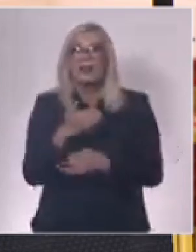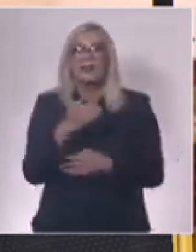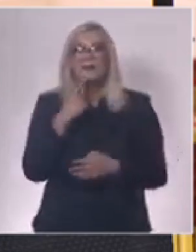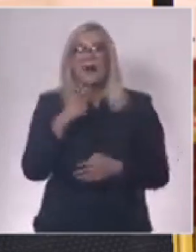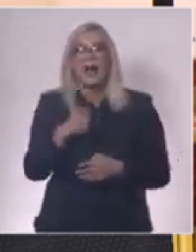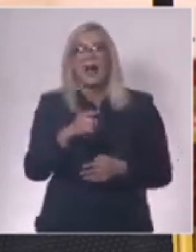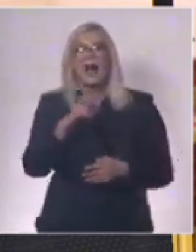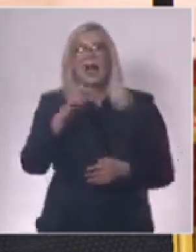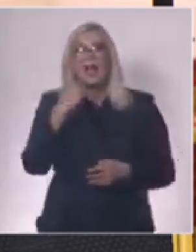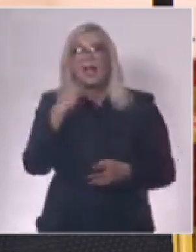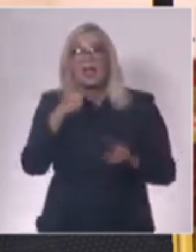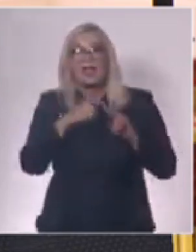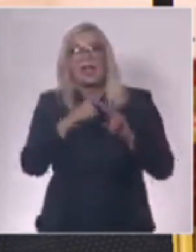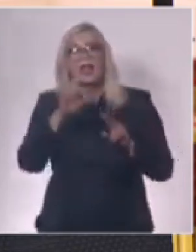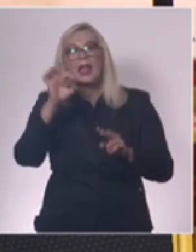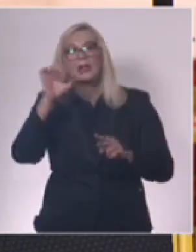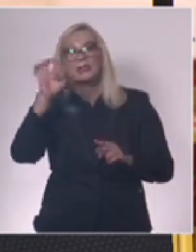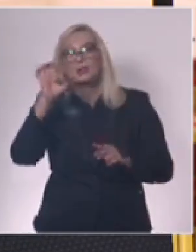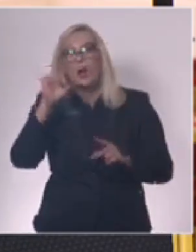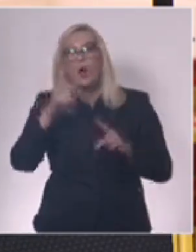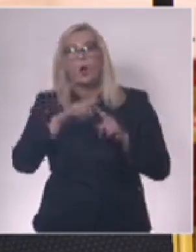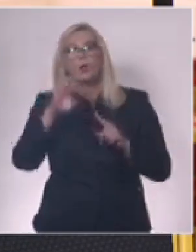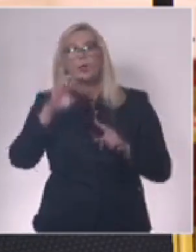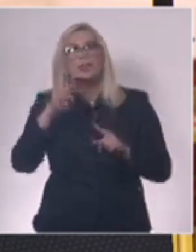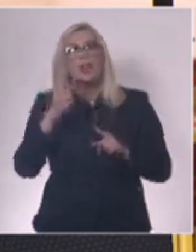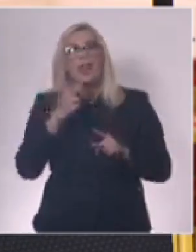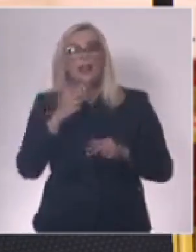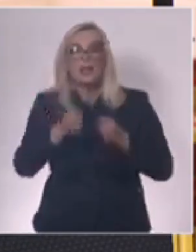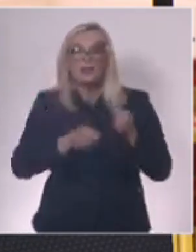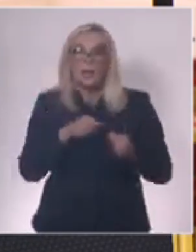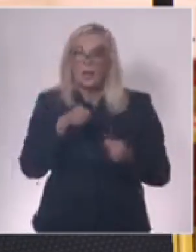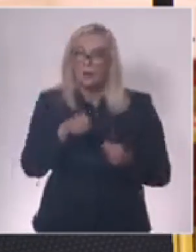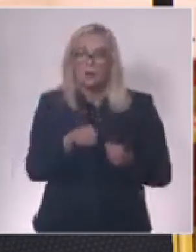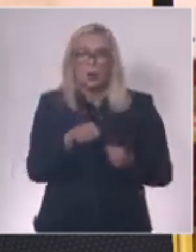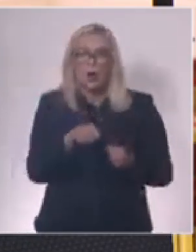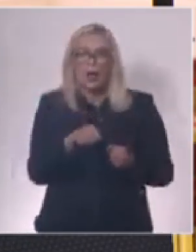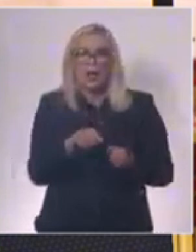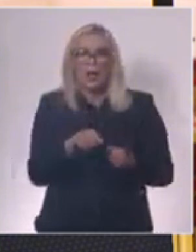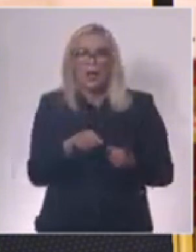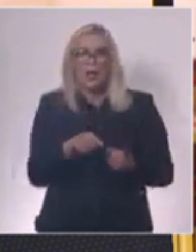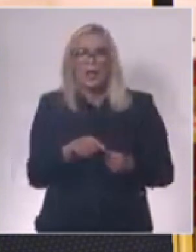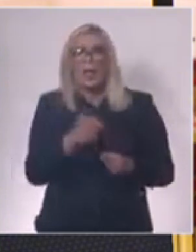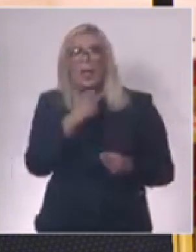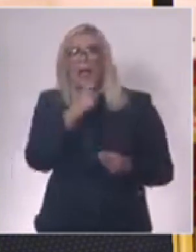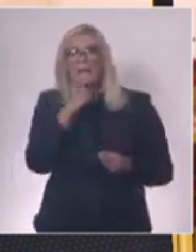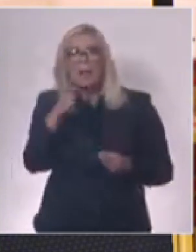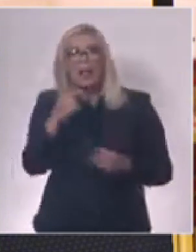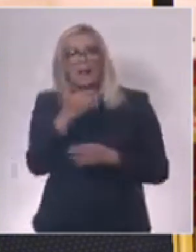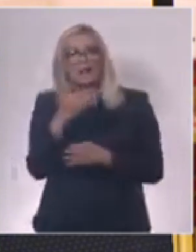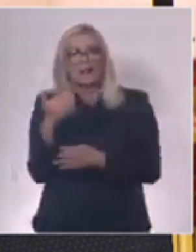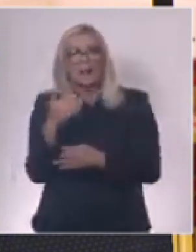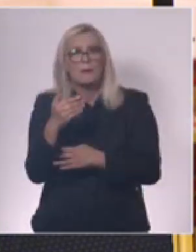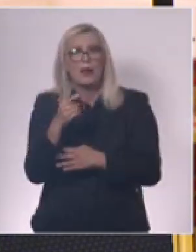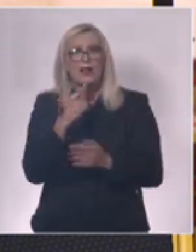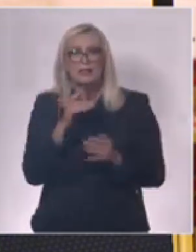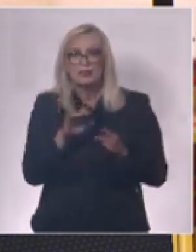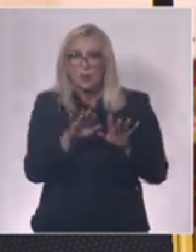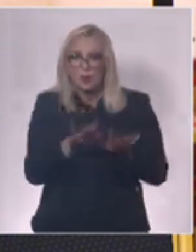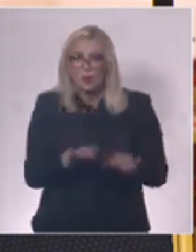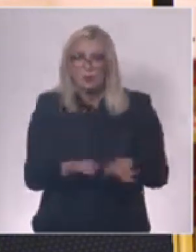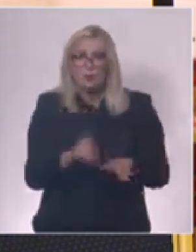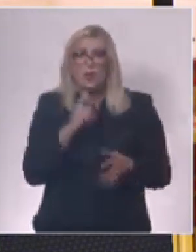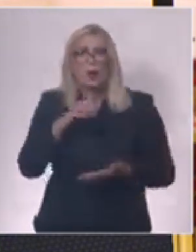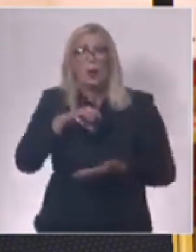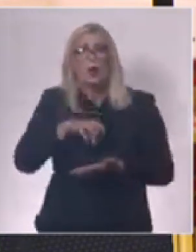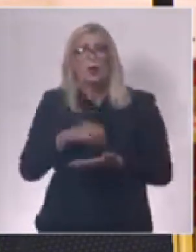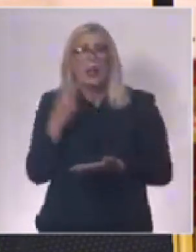ќе инвестира во Македонија. Па ме интересира дали станува збор за британската фирма за вештачка интелигенција со седиште во Лондон,